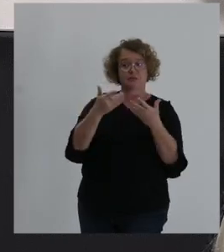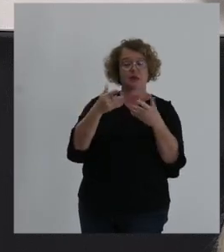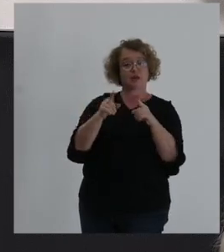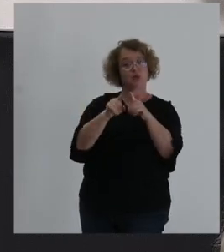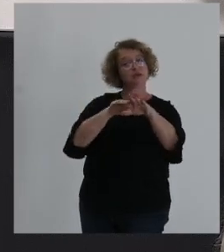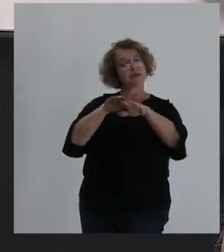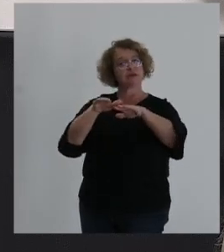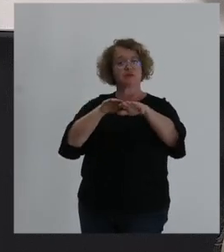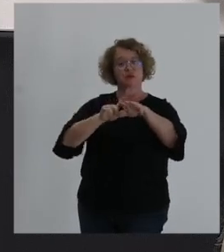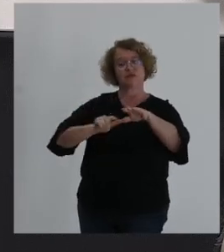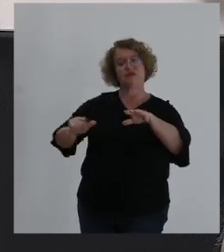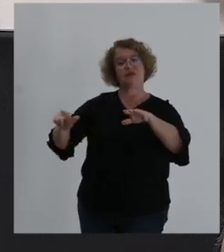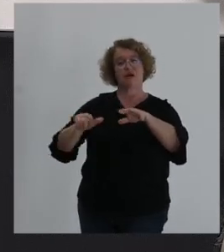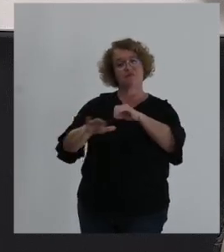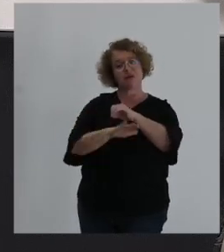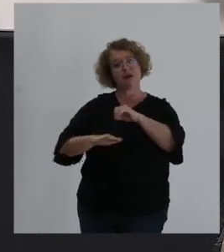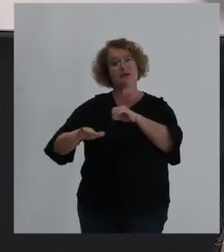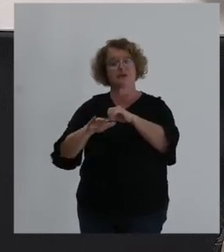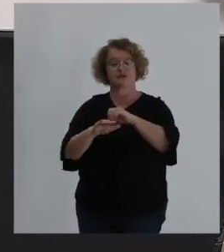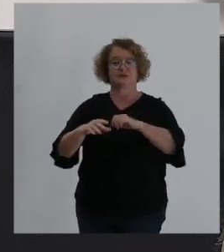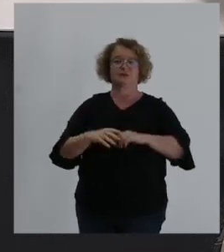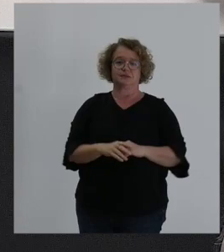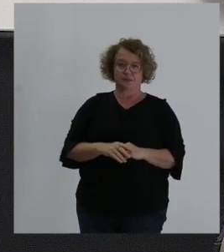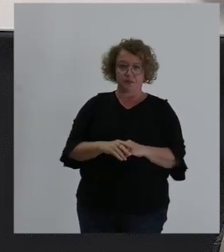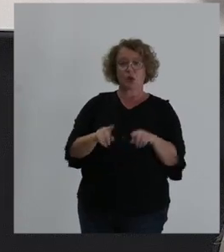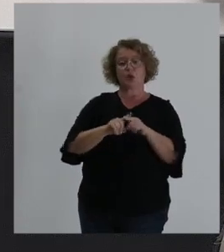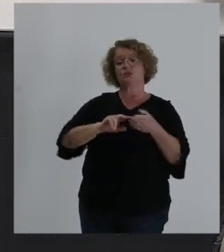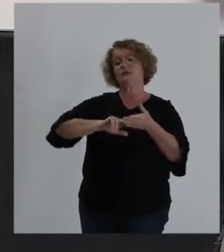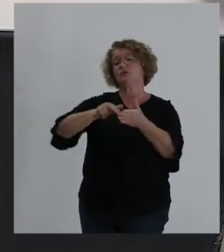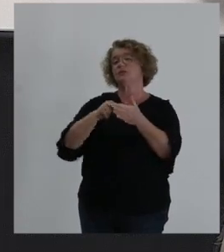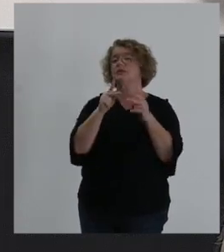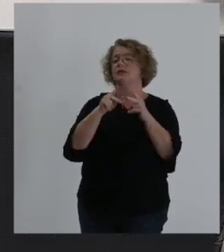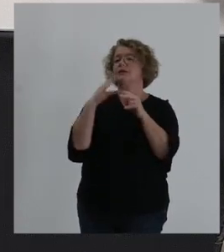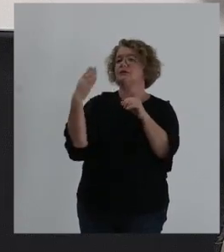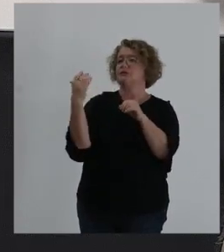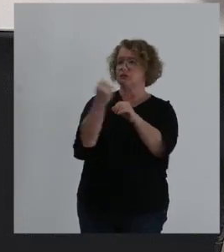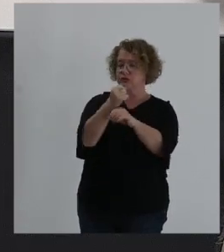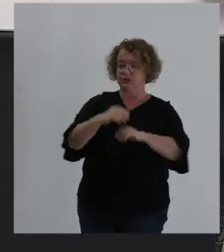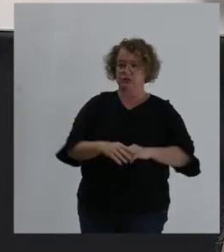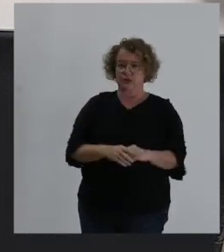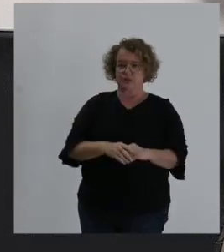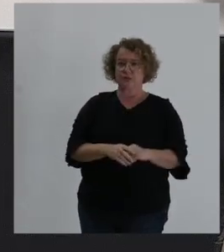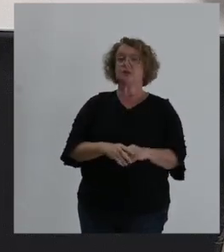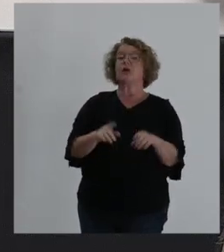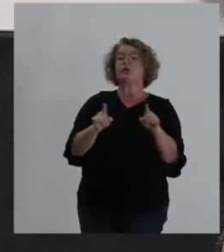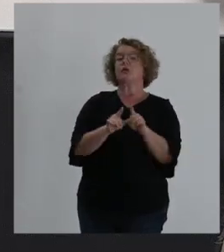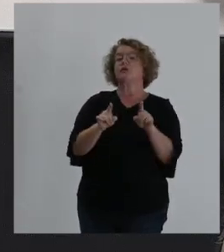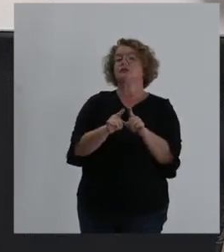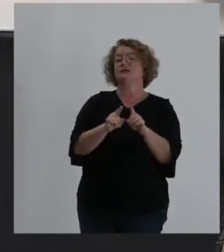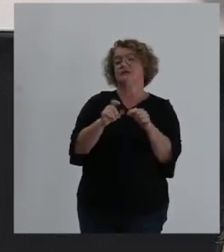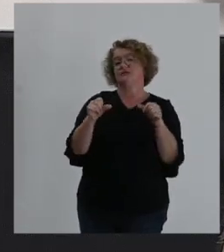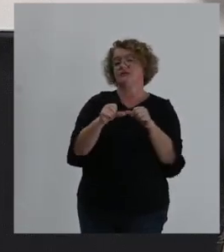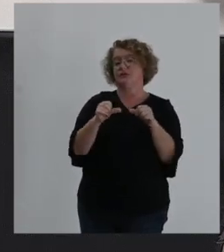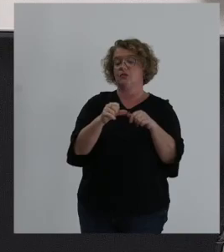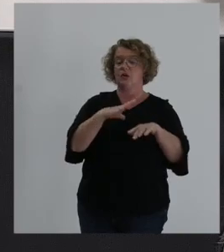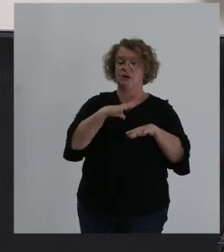nombre de dispositifs existants que sont les dispositifs ORE et le contrat pédagogique de réussite. Nous renforcerons, bien évidemment, le pôle